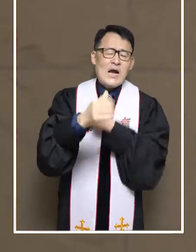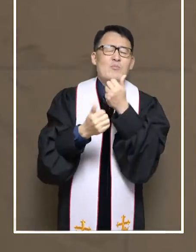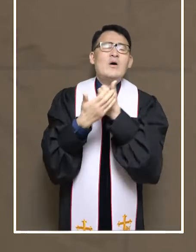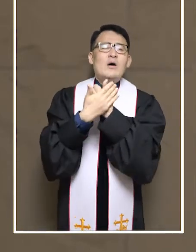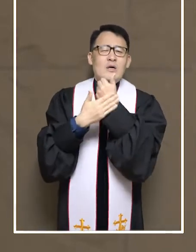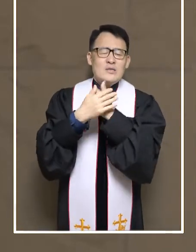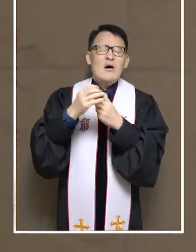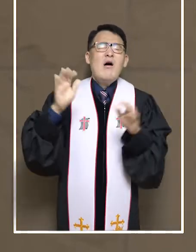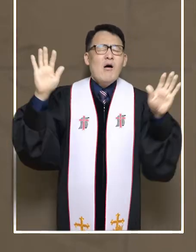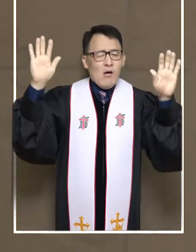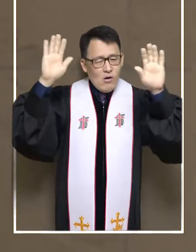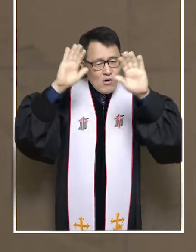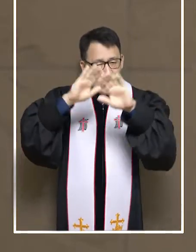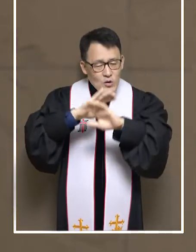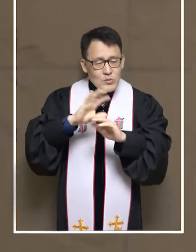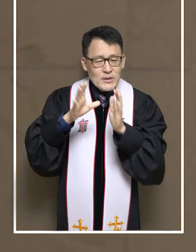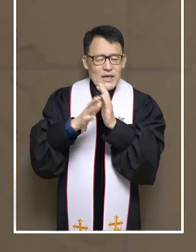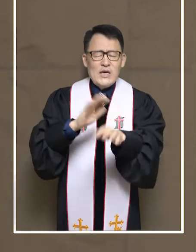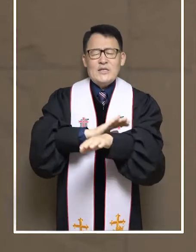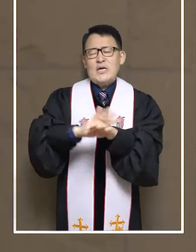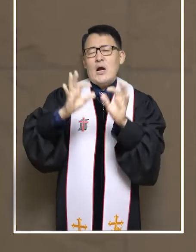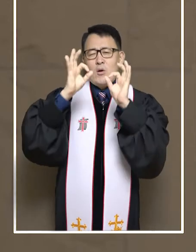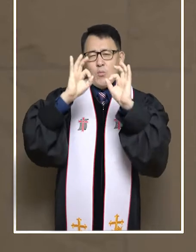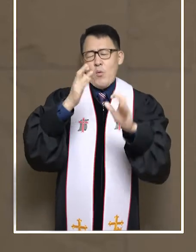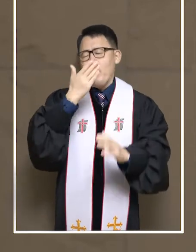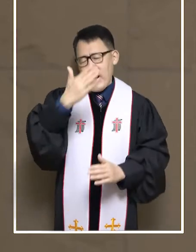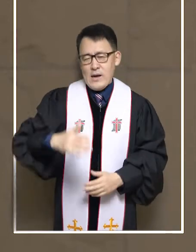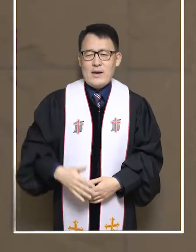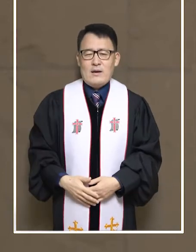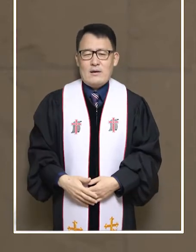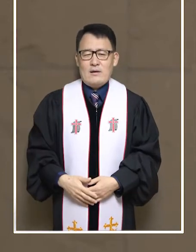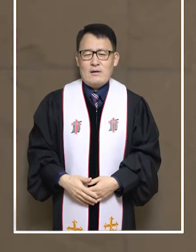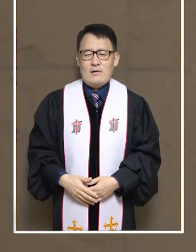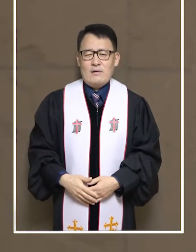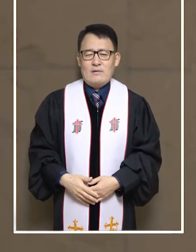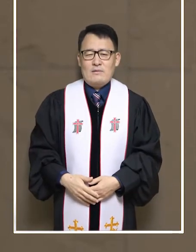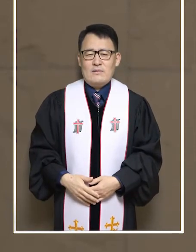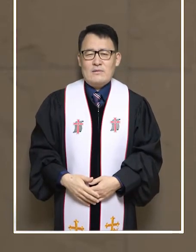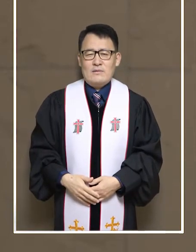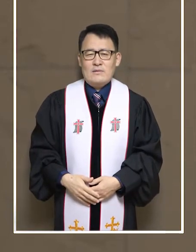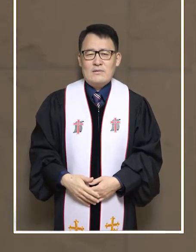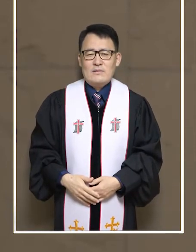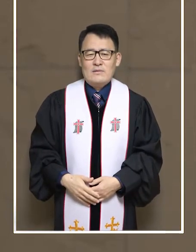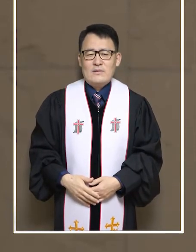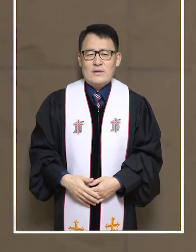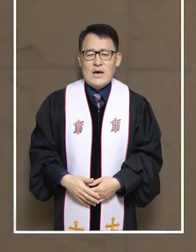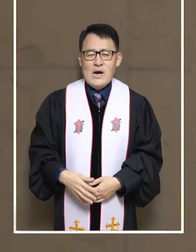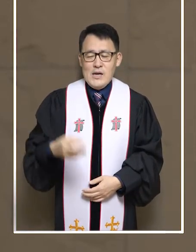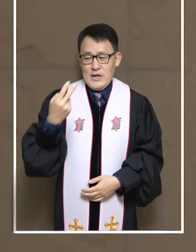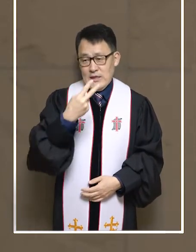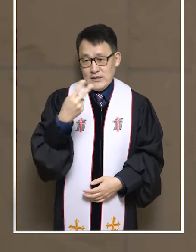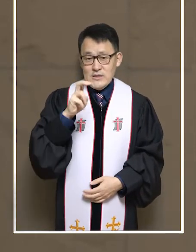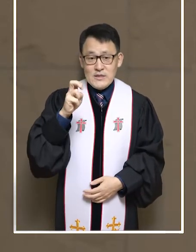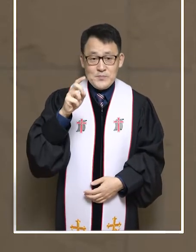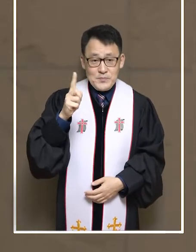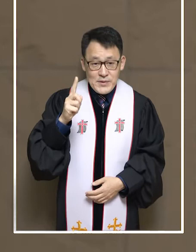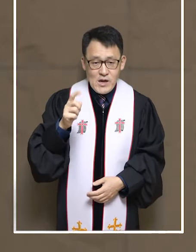것처럼 하나님의 은총도 어두울 때 더 잘 보입니다.